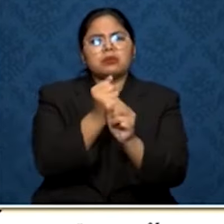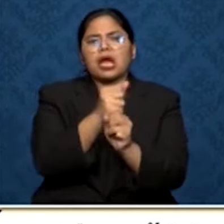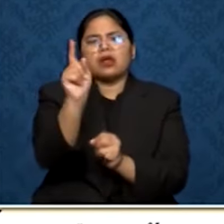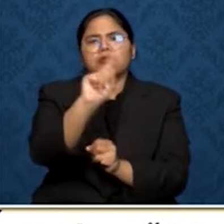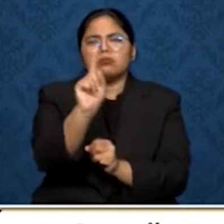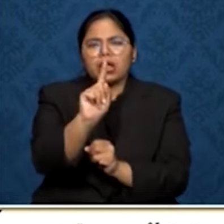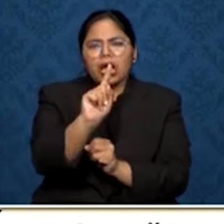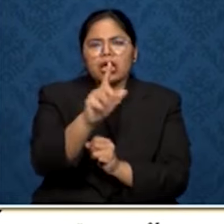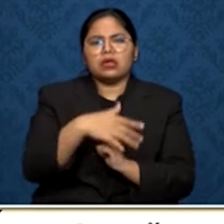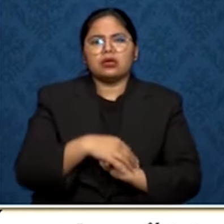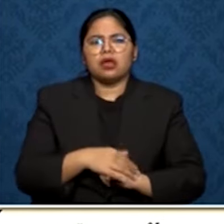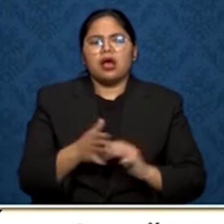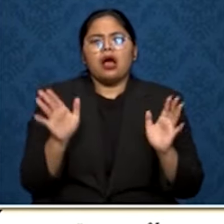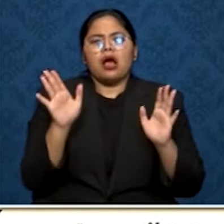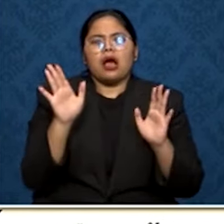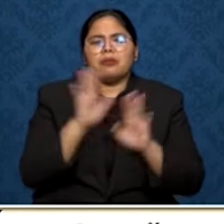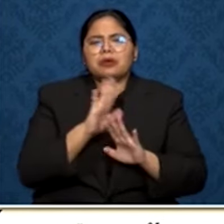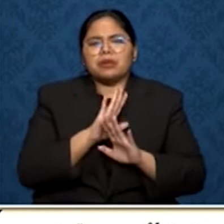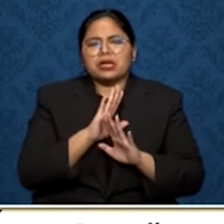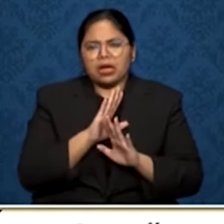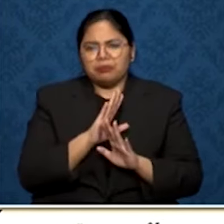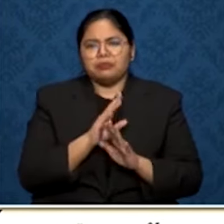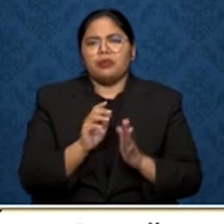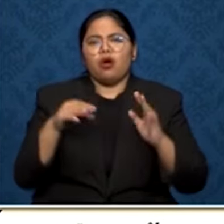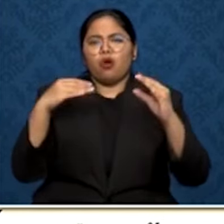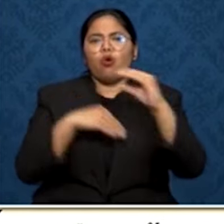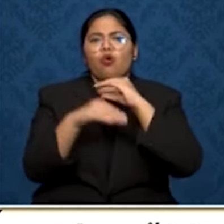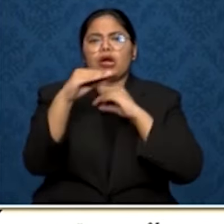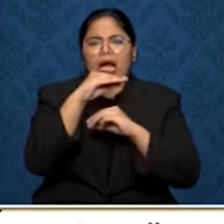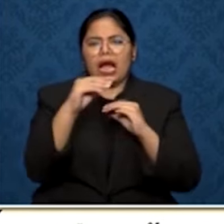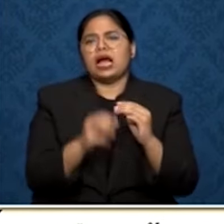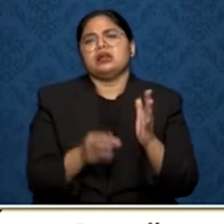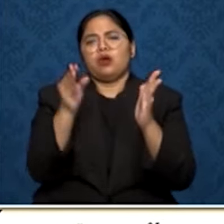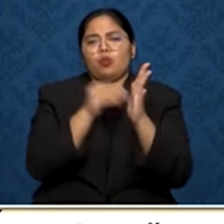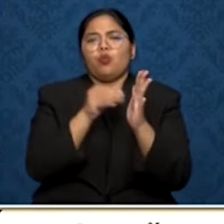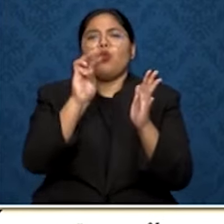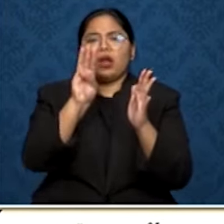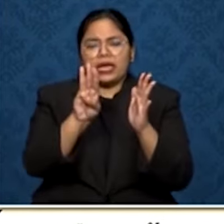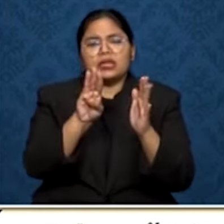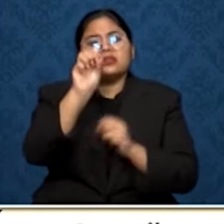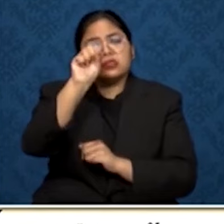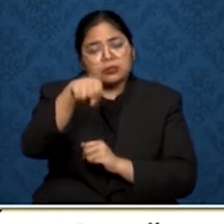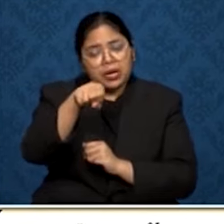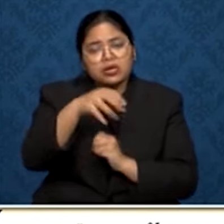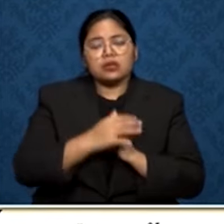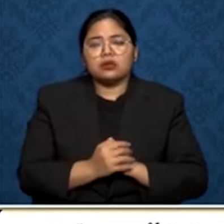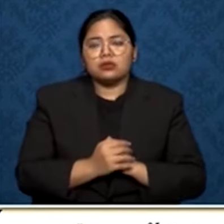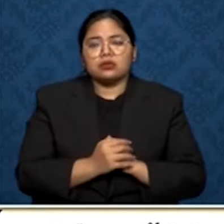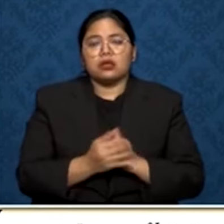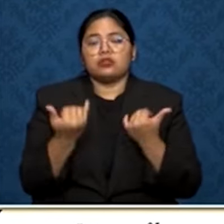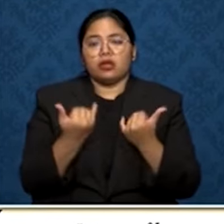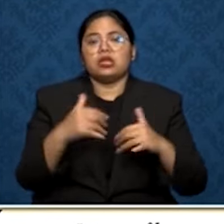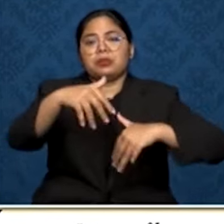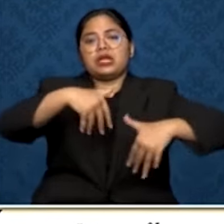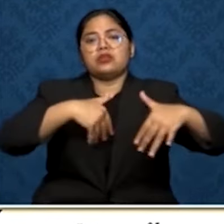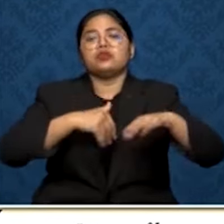เหมื Digital Wallet หรือไม่ประชาชนถจะได้ลงธาเบีรครับแต่ไม่เป็ไรครั ท่ประทาน ประชาชนยัไม่ลงธเบีร